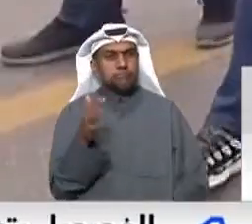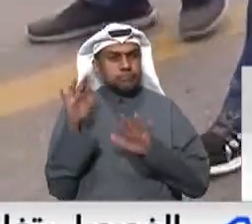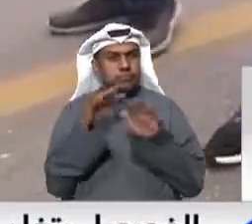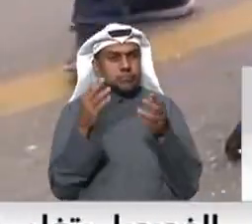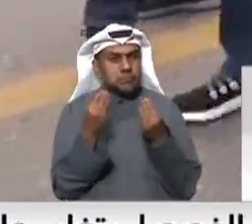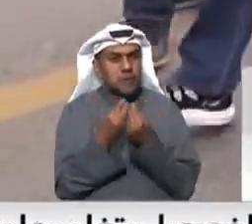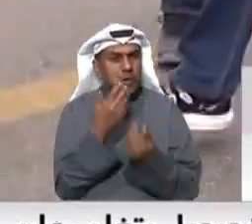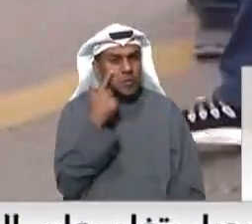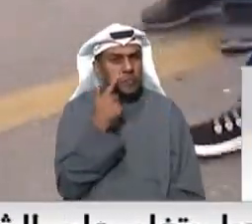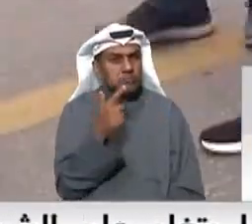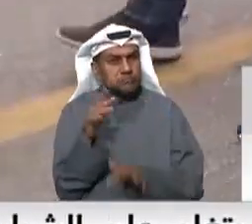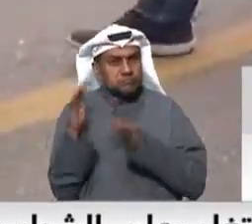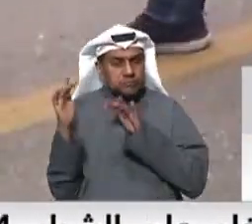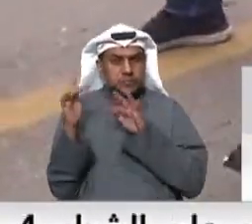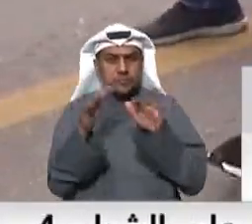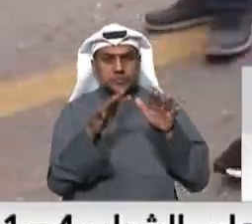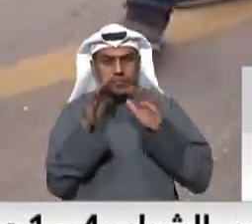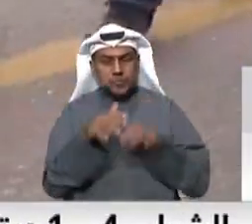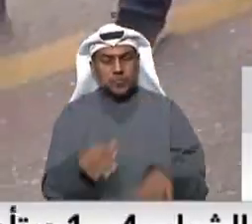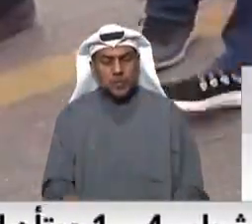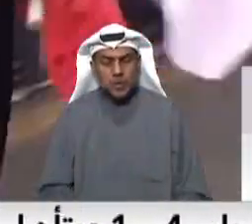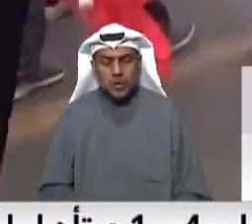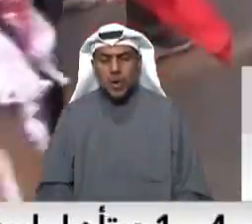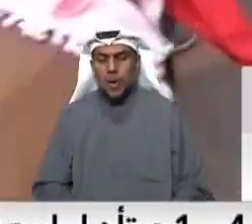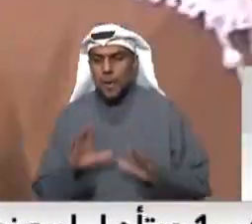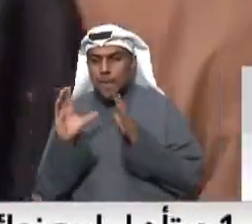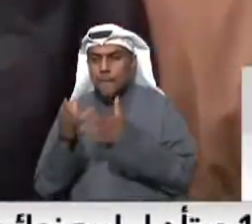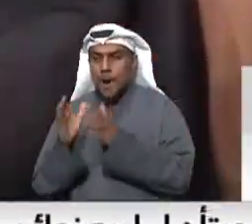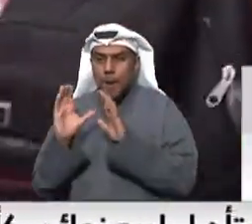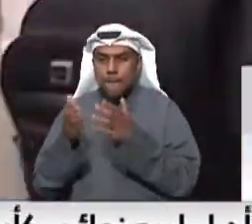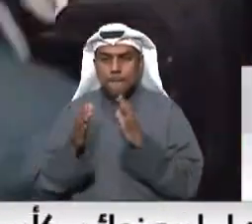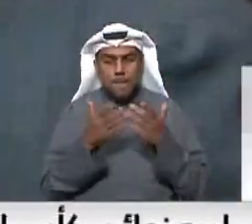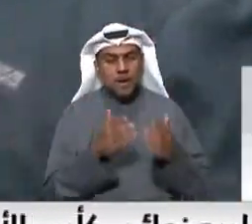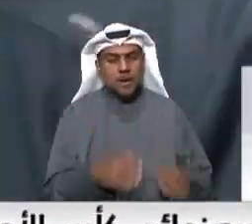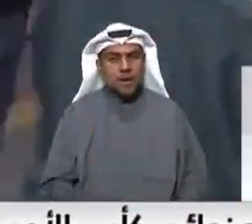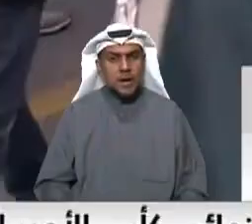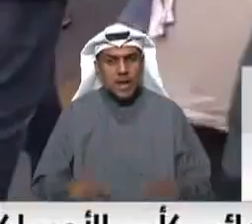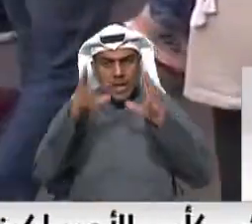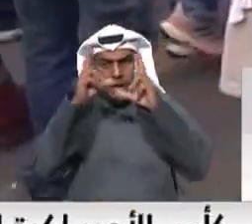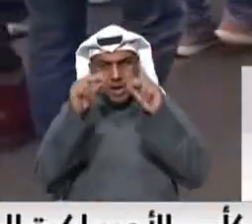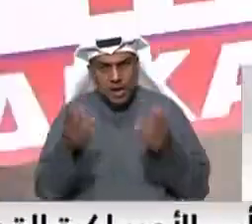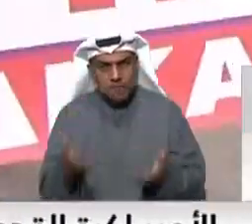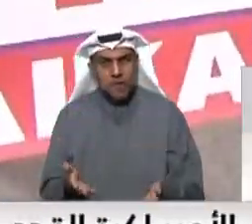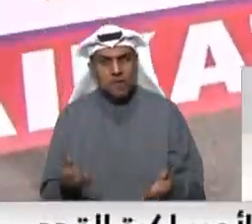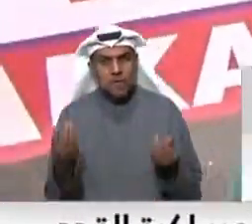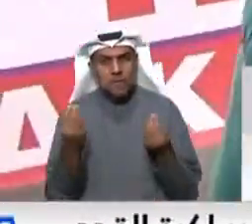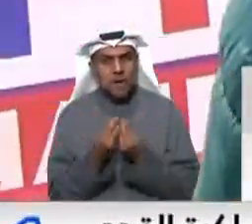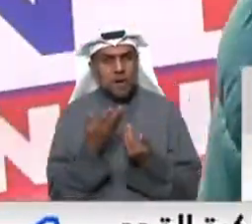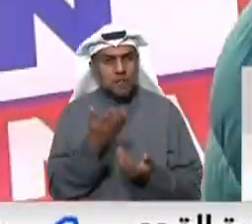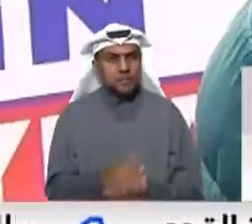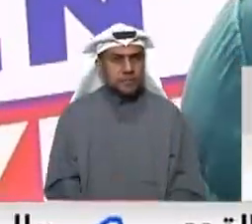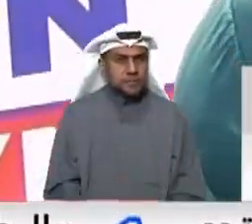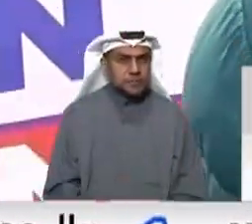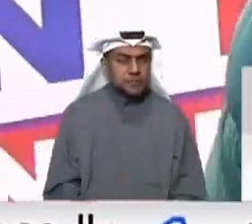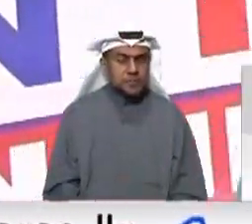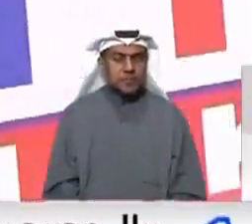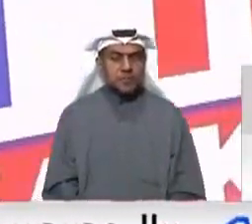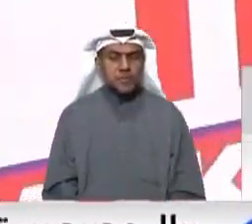المظاهرة أمين عام الحزب الشيوعي اليوناني، أكبر حزب يساري في اليونان.